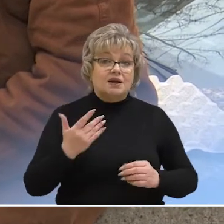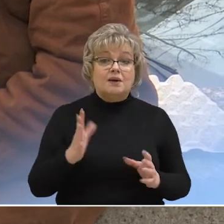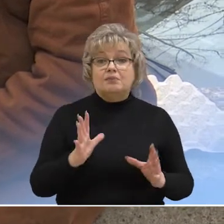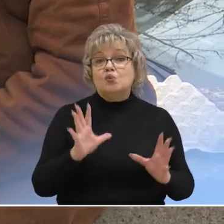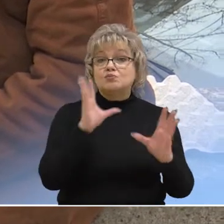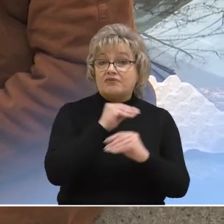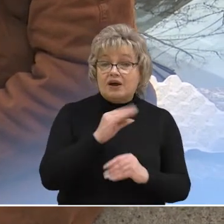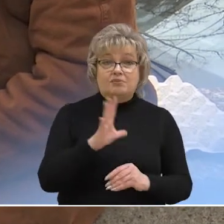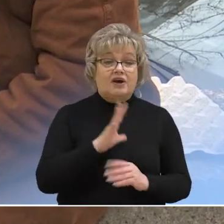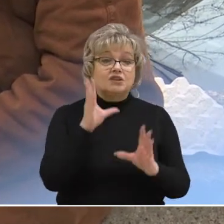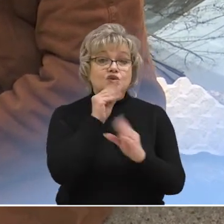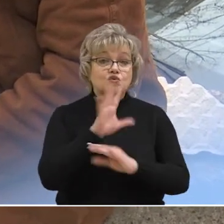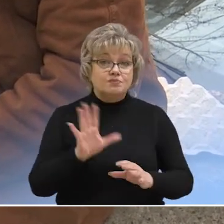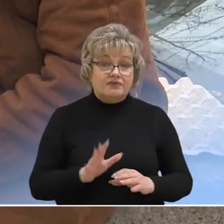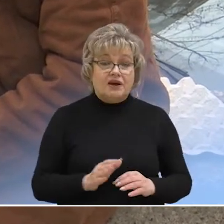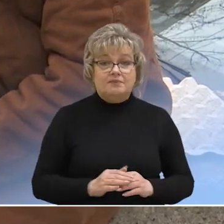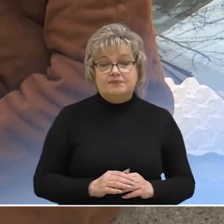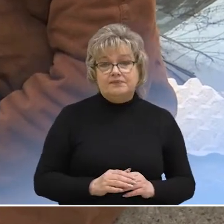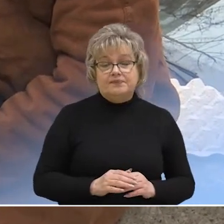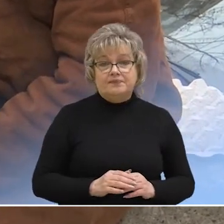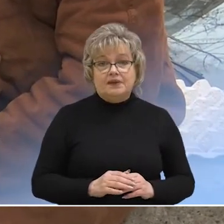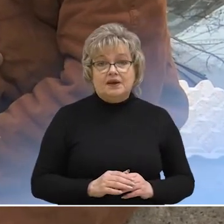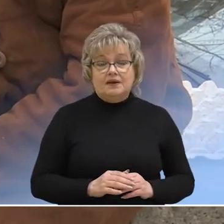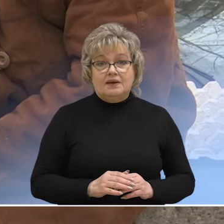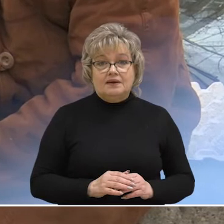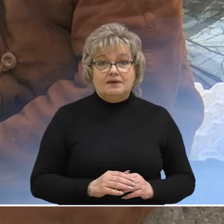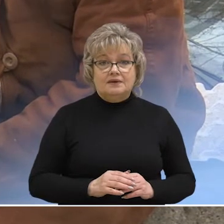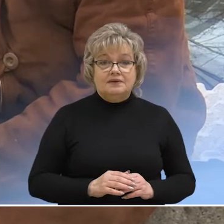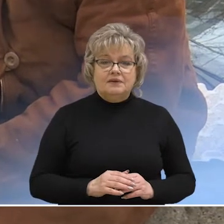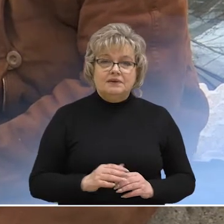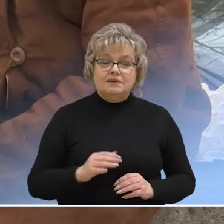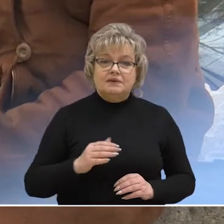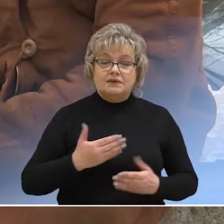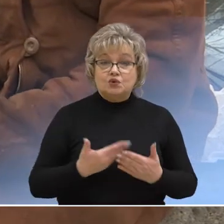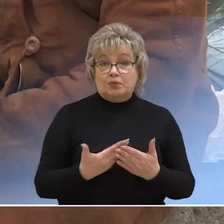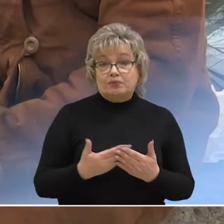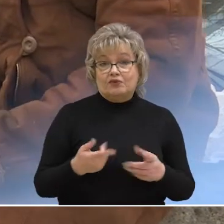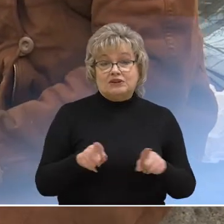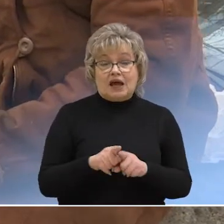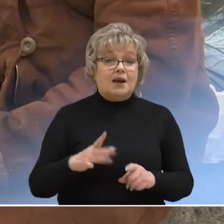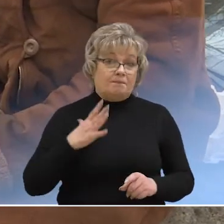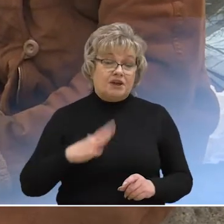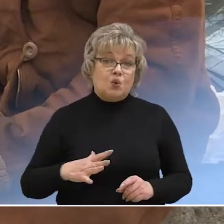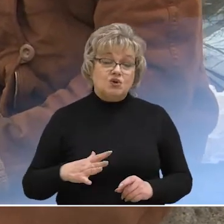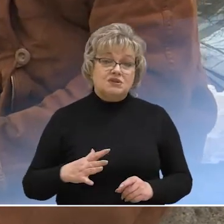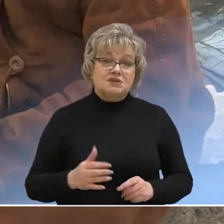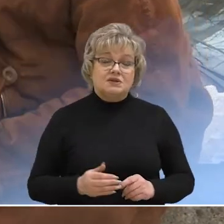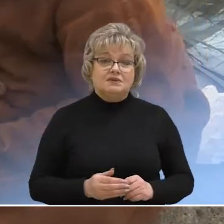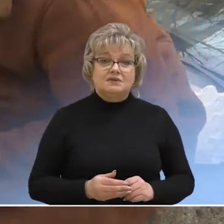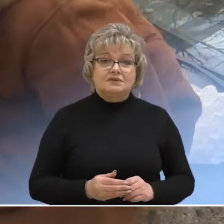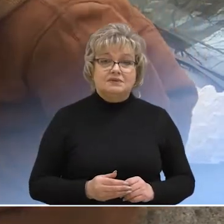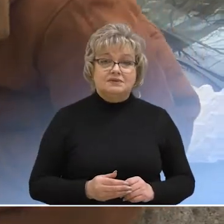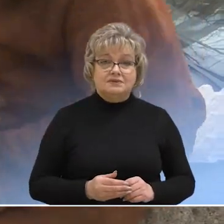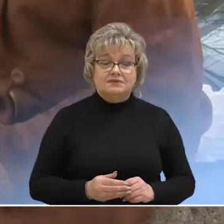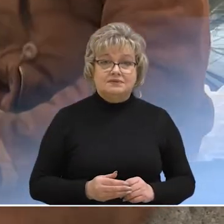успеваем кушать. Покушать, чтобы горячее. Живем на улице. Ну, я только три. Вот так приходится, честно говоря, не